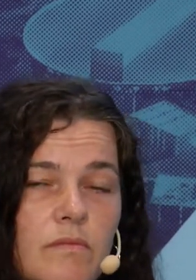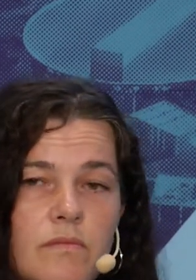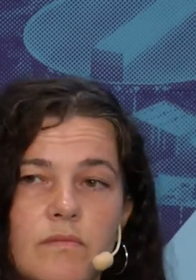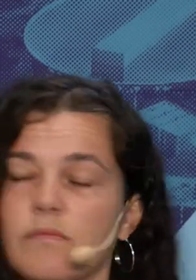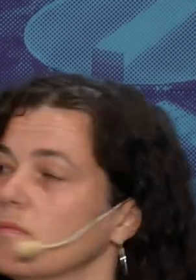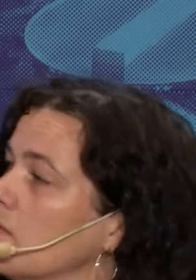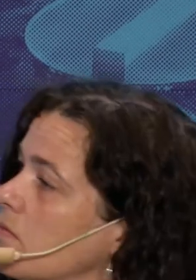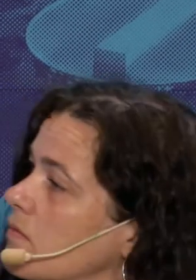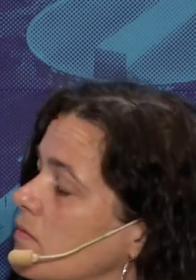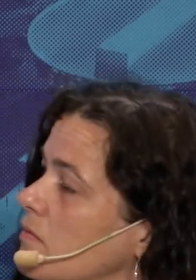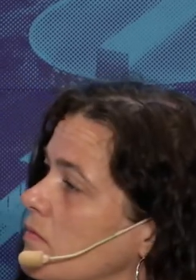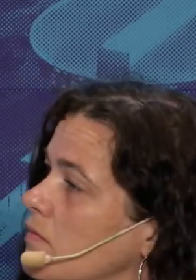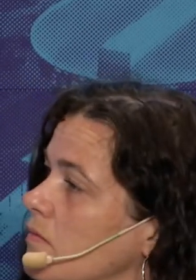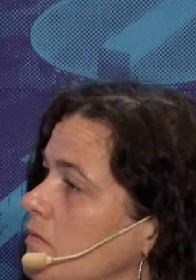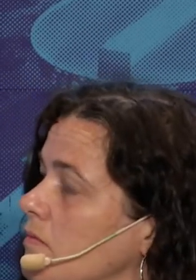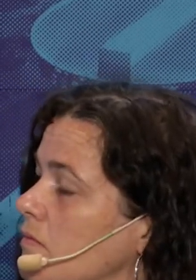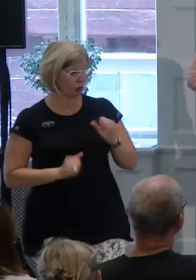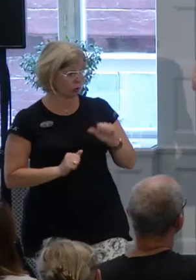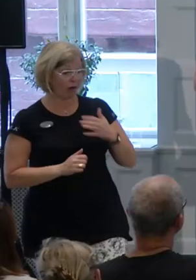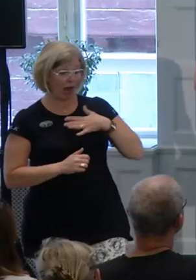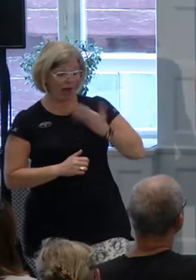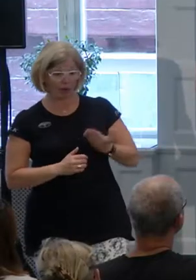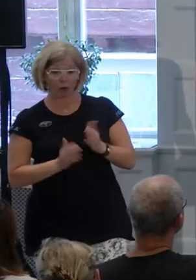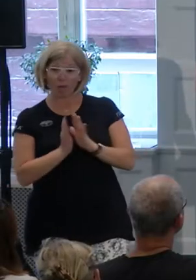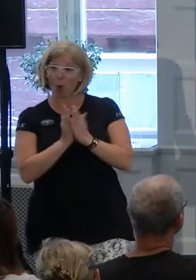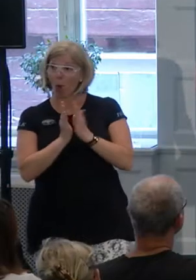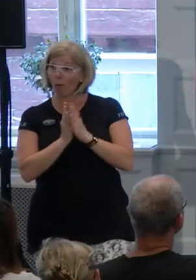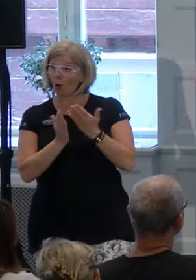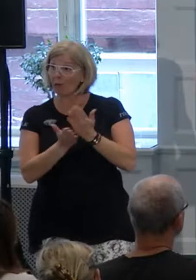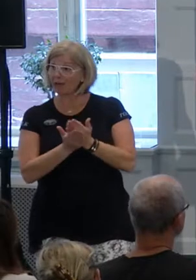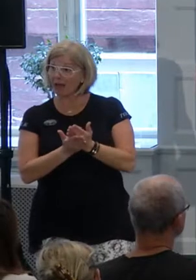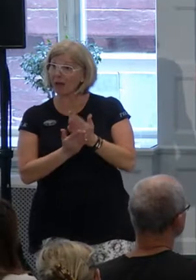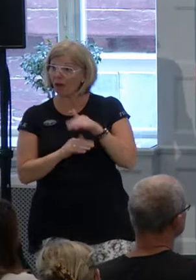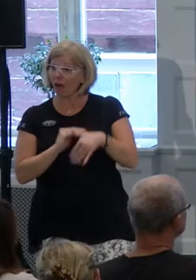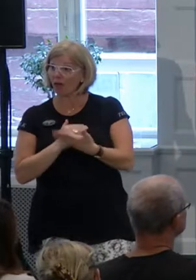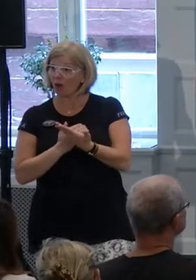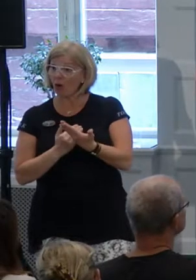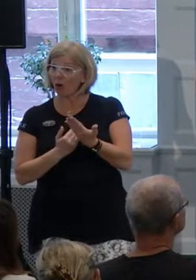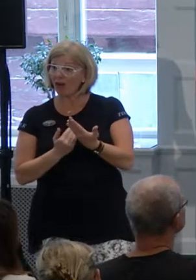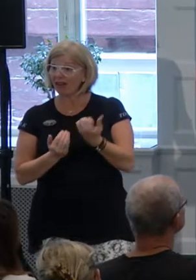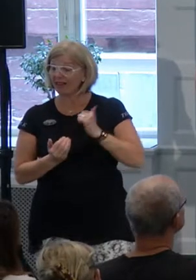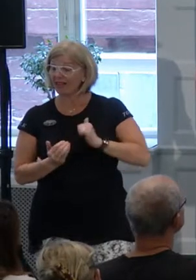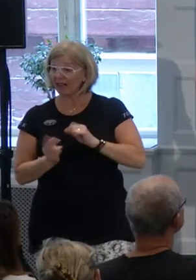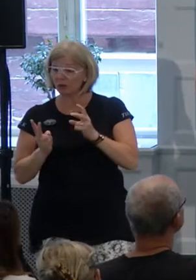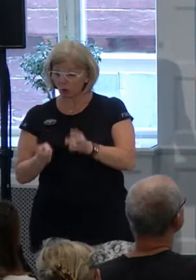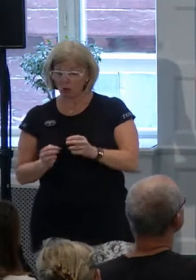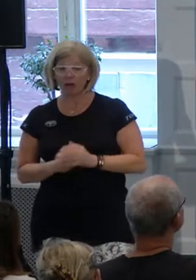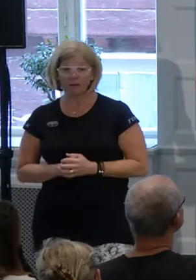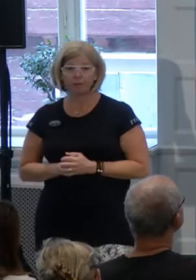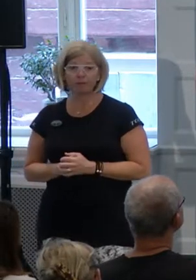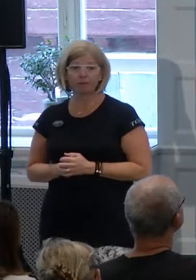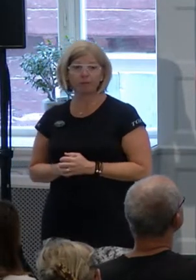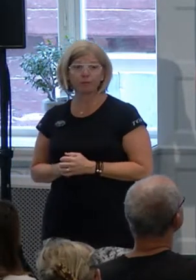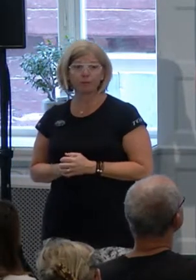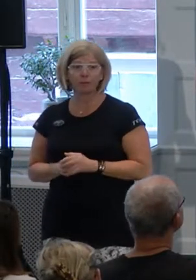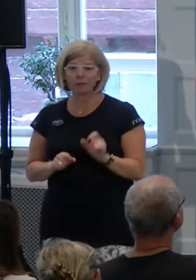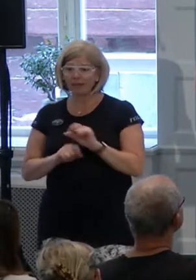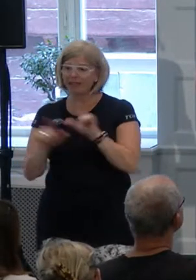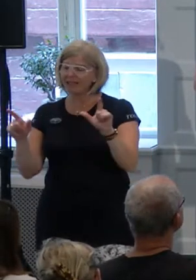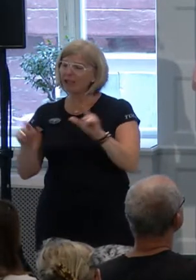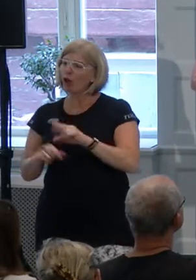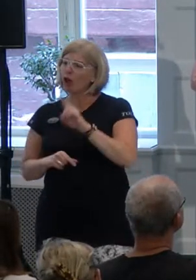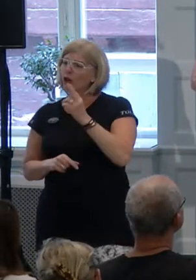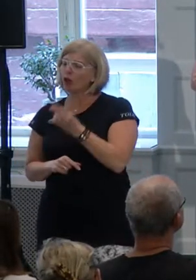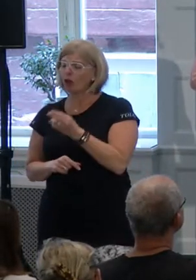samhället. Ja, det var ju förfärligt om plånboken kunde bestämma eller fick bestämma på det sättet. Lanserades en ganska ny app, eller den känns som heter